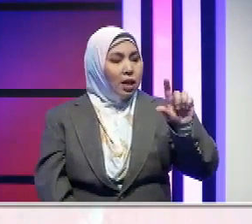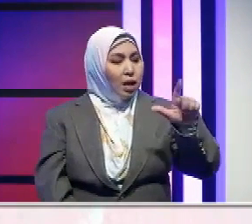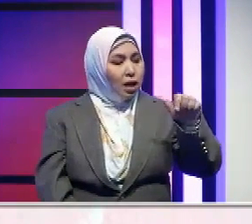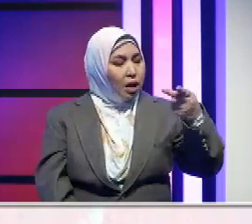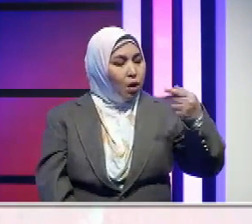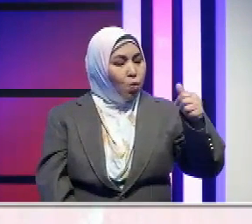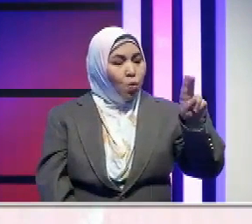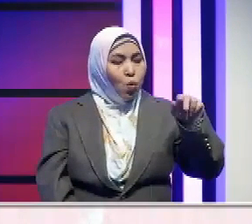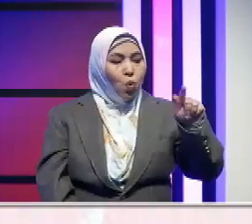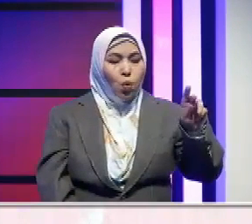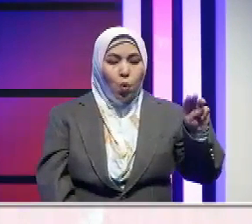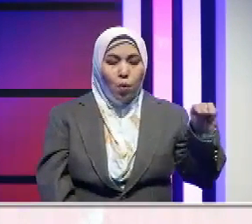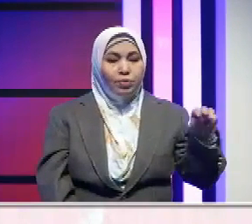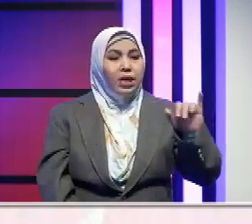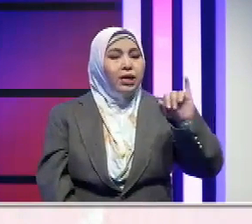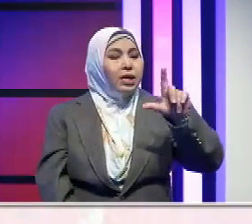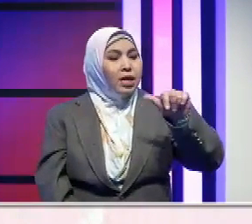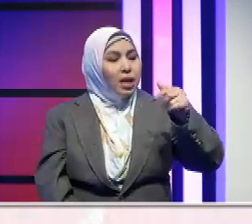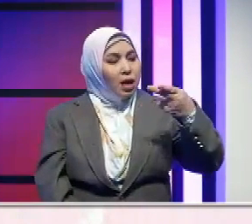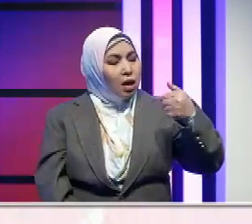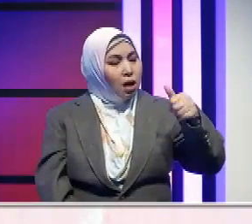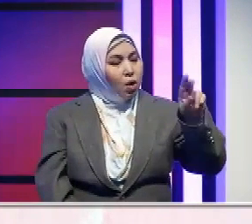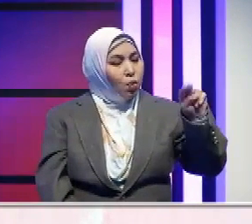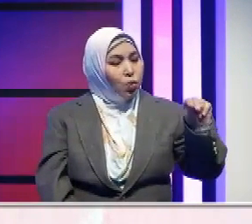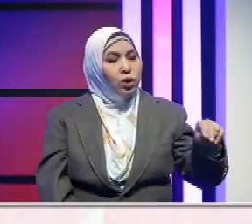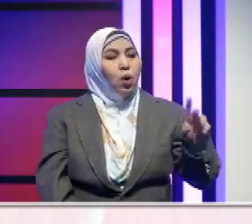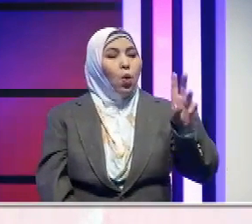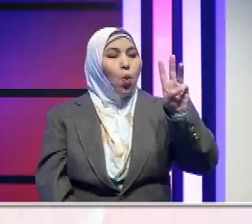ilahukum ilahu